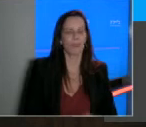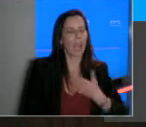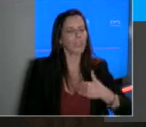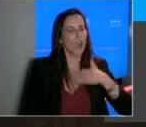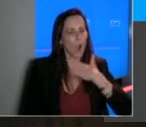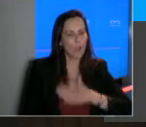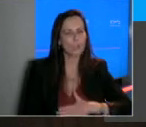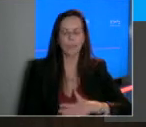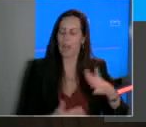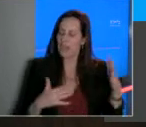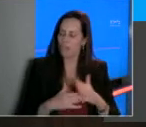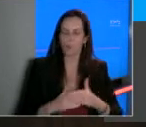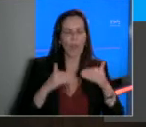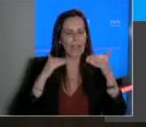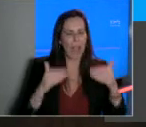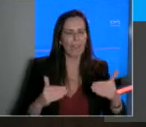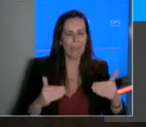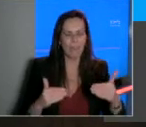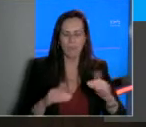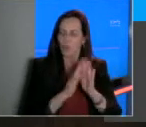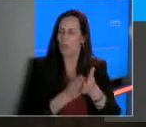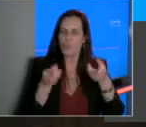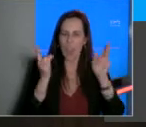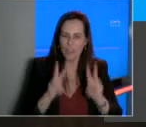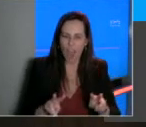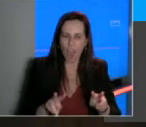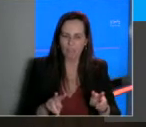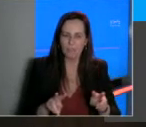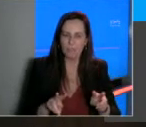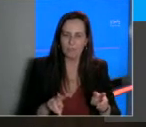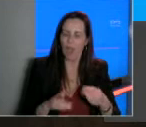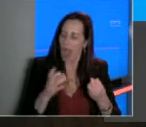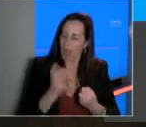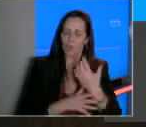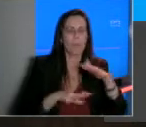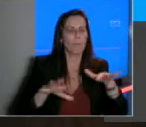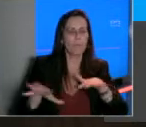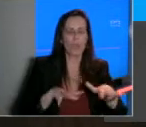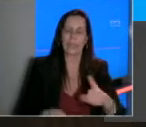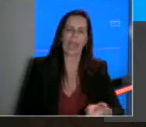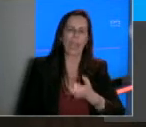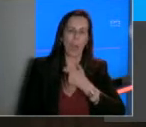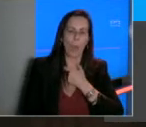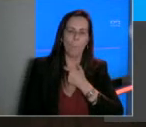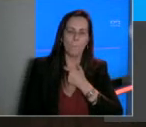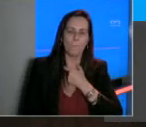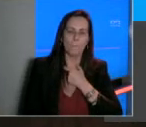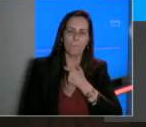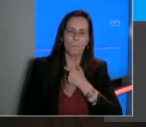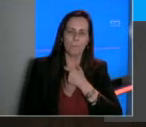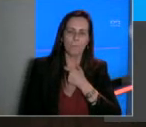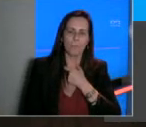בכוונתי לבחון ולקדם בכל דרך אפשרית הקמת ממשלת חירום לאומית.